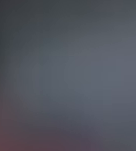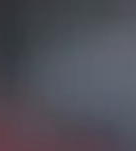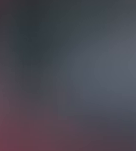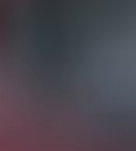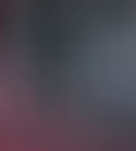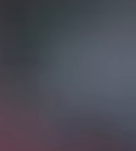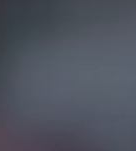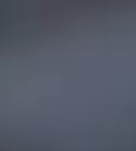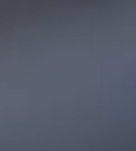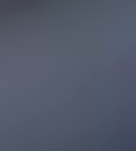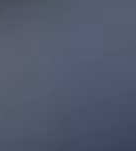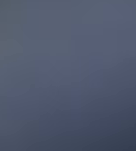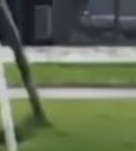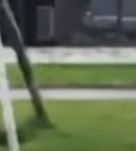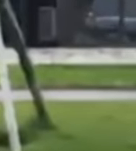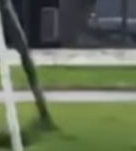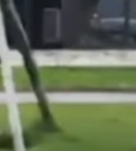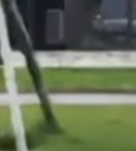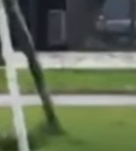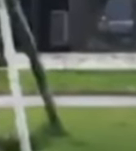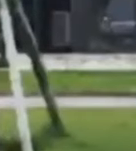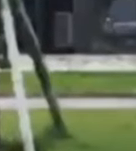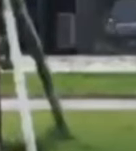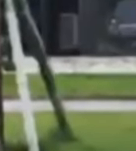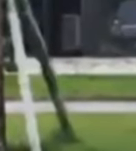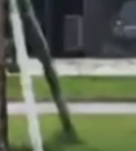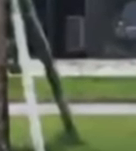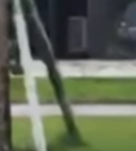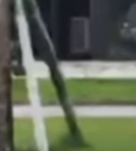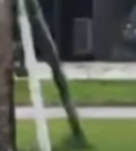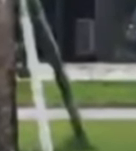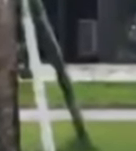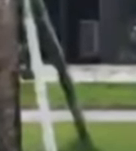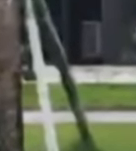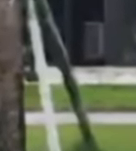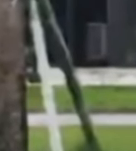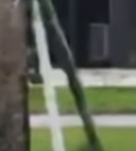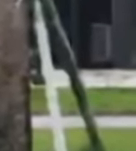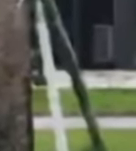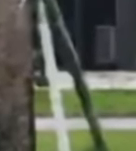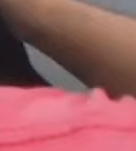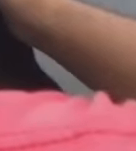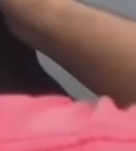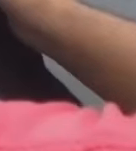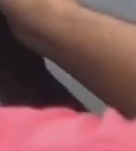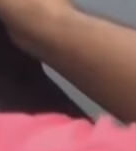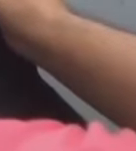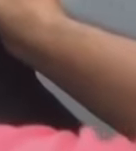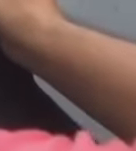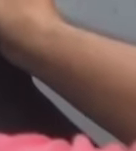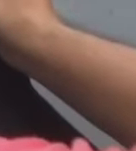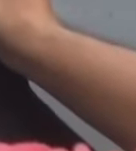Sementara minibus juga rusak di bagian depan. Polisi menyebut kerugian showroom mencapai 5,7 miliar rupiah. Sementara